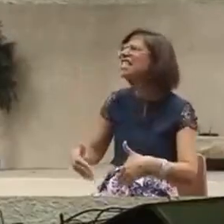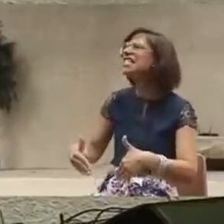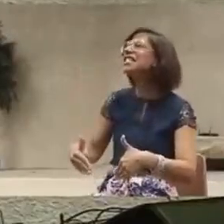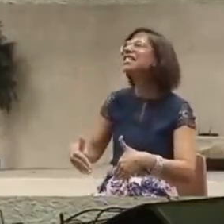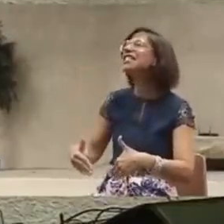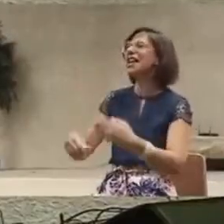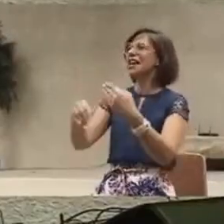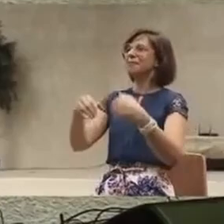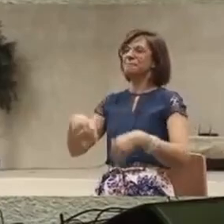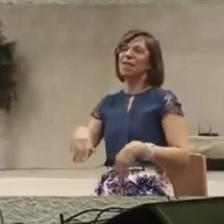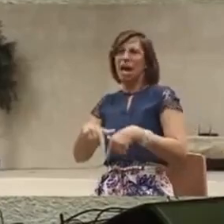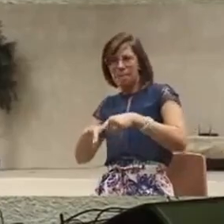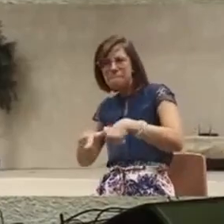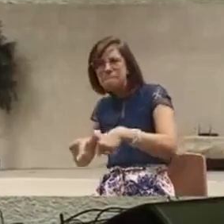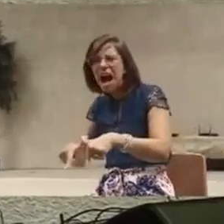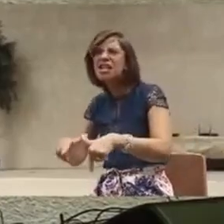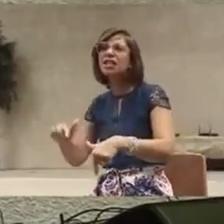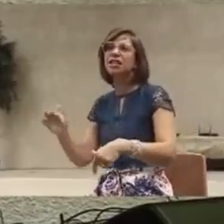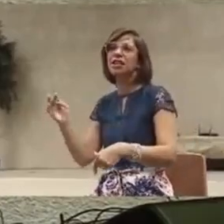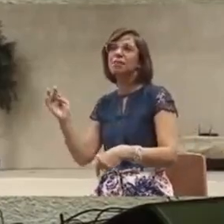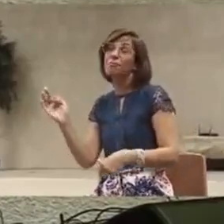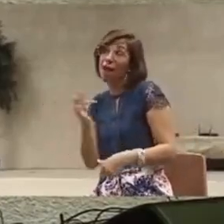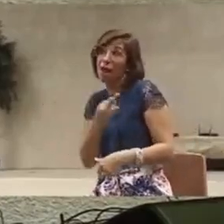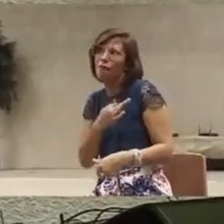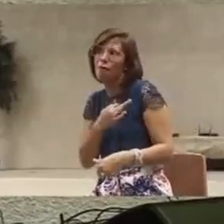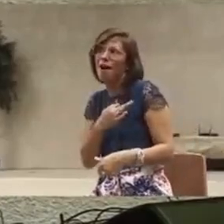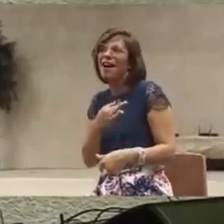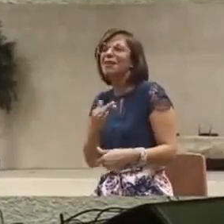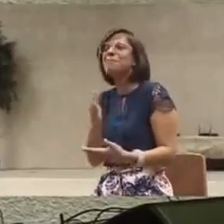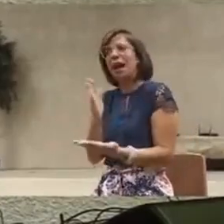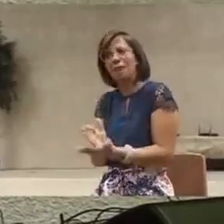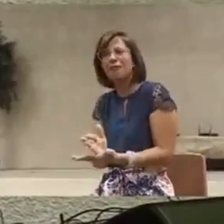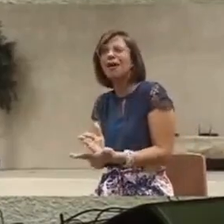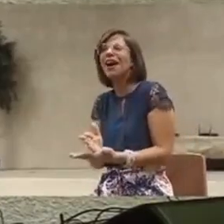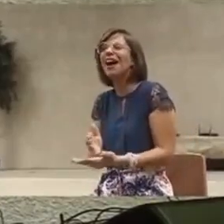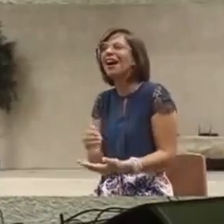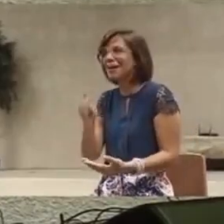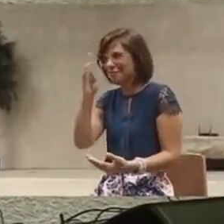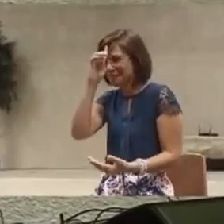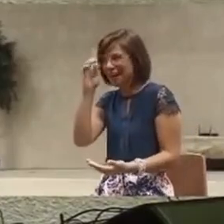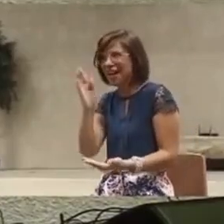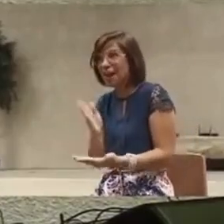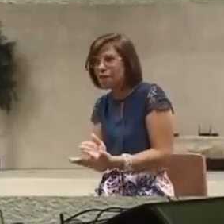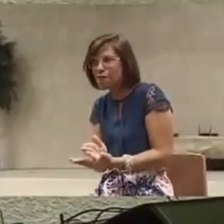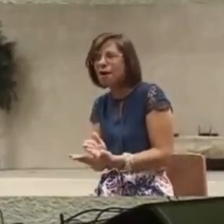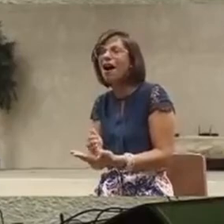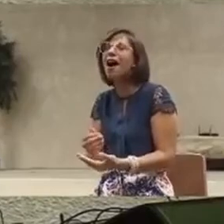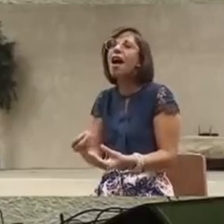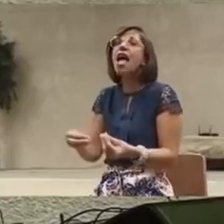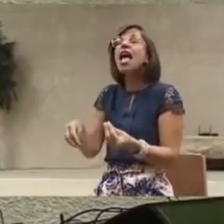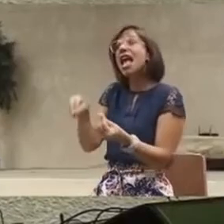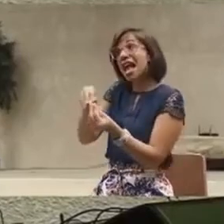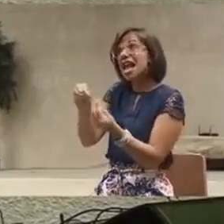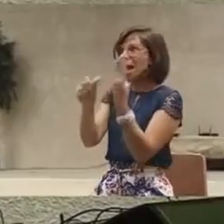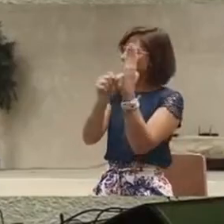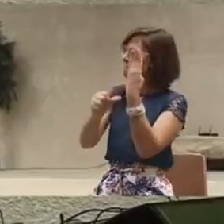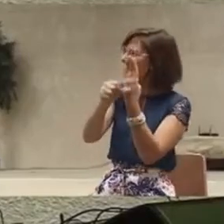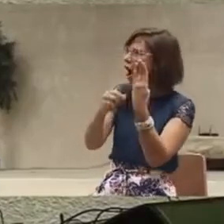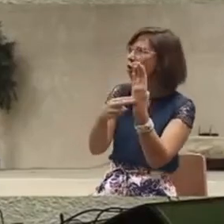la parole de Dieu, par la foi dans la parole de Dieu. Et c'est ça la marche par l'Esprit. Amen.